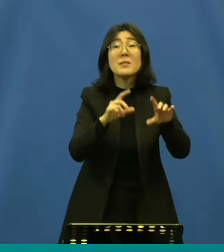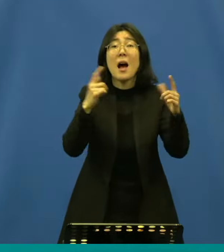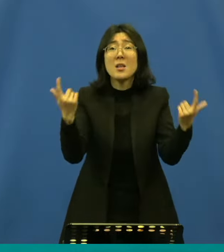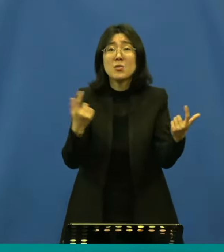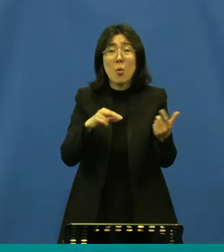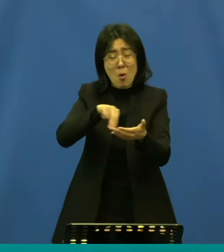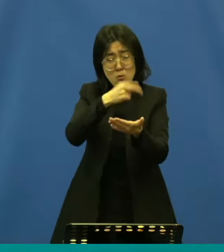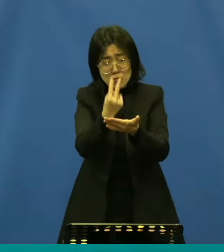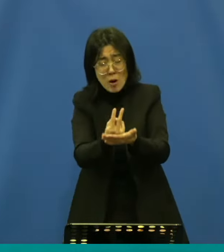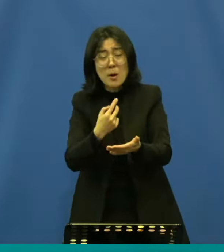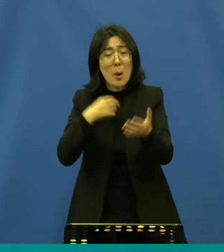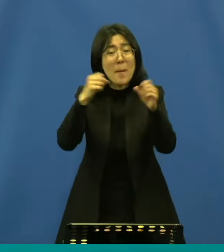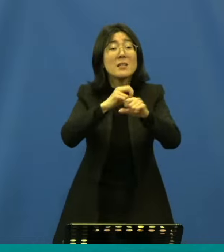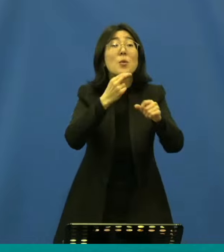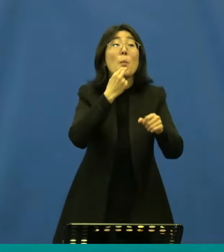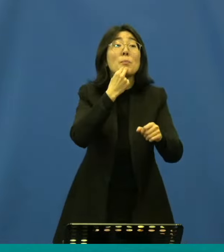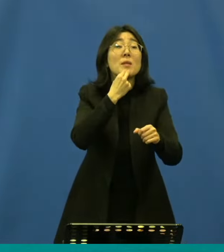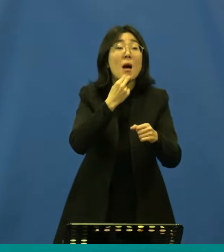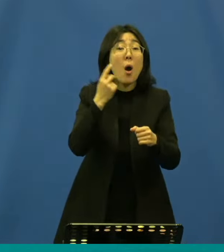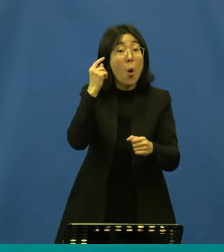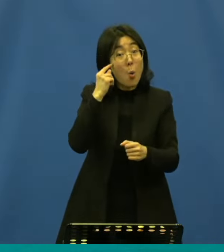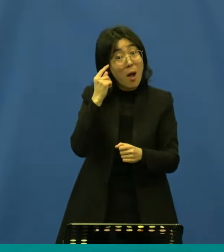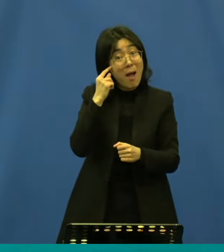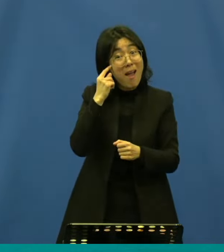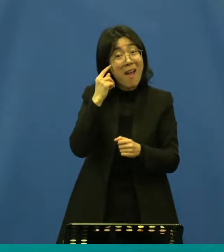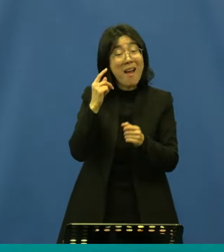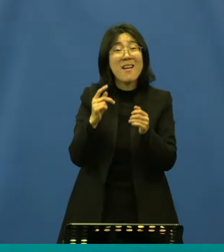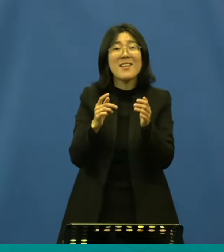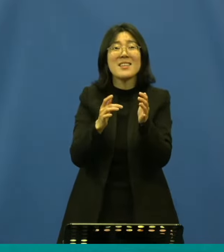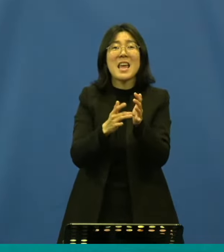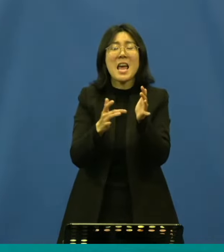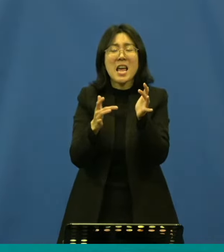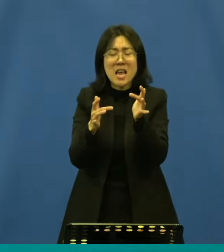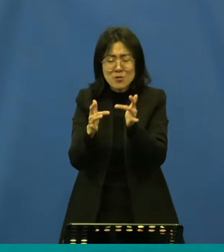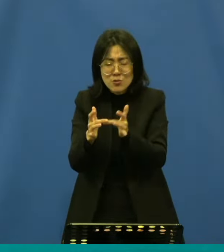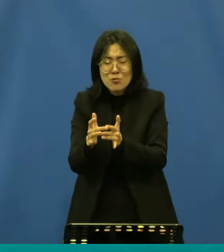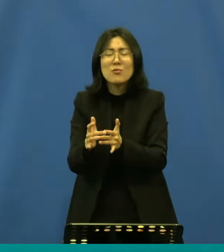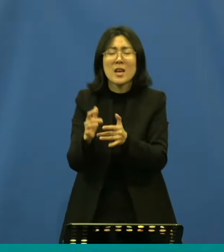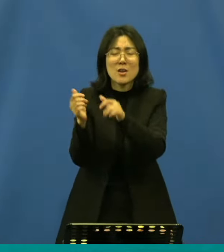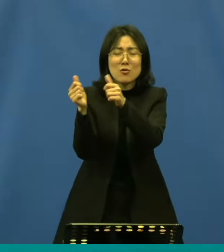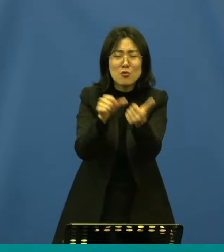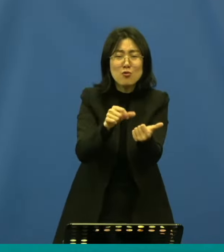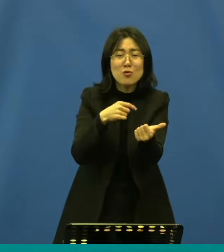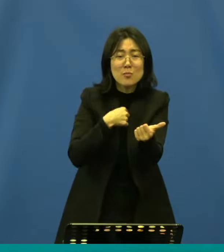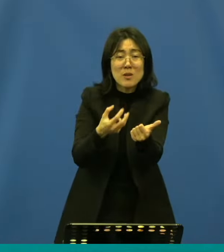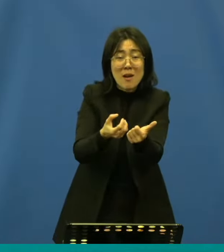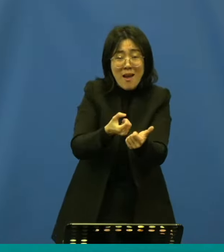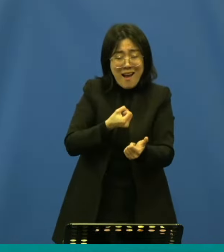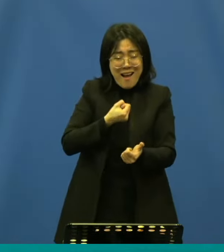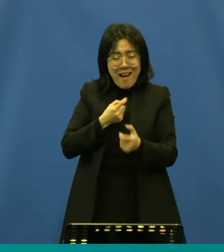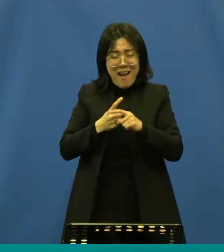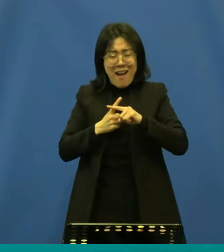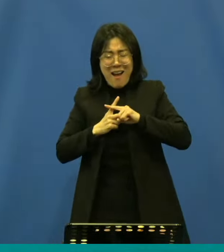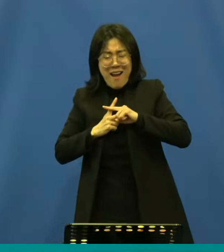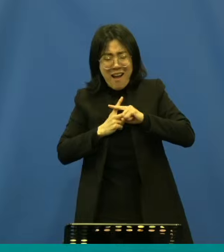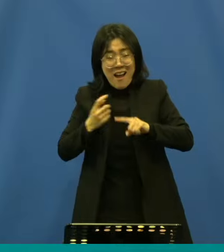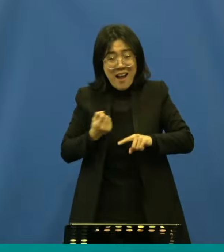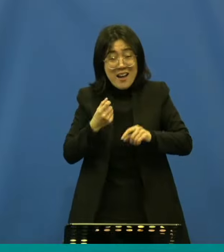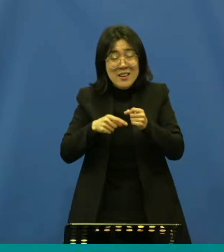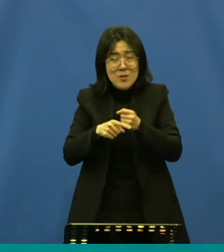들임을 당하여도 망하지 아니하고, 우리가 항상 예수의 죽음을 몸에 짊어지면 예수의 생명이 또한 우리 몸에 나타나게 하려 합니다.